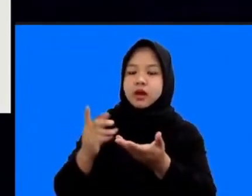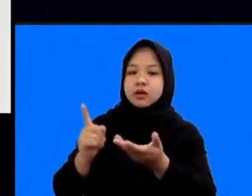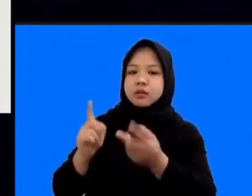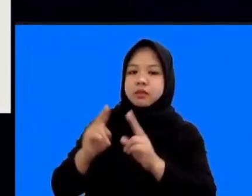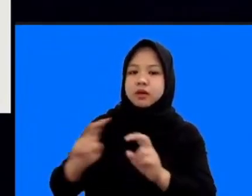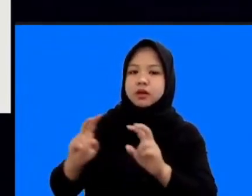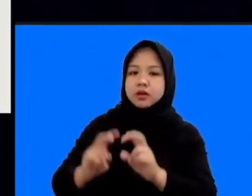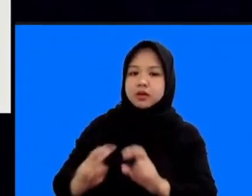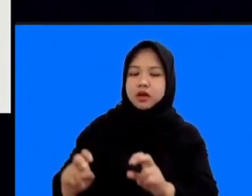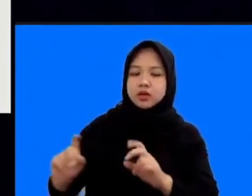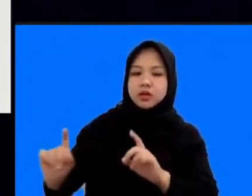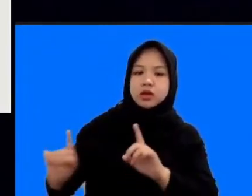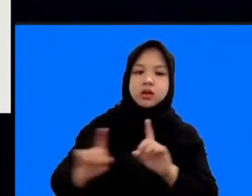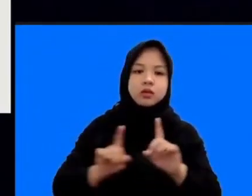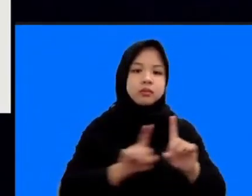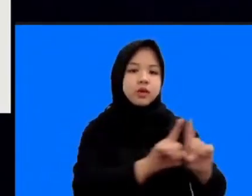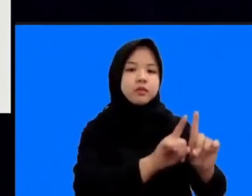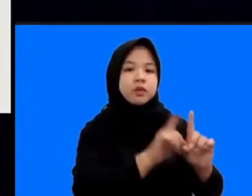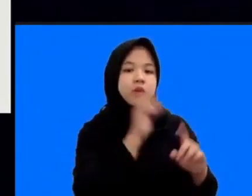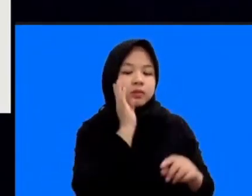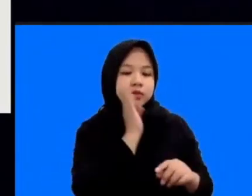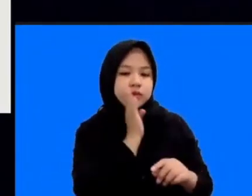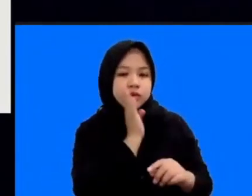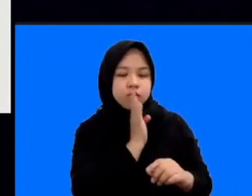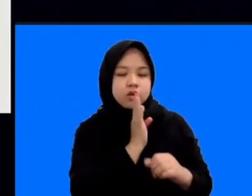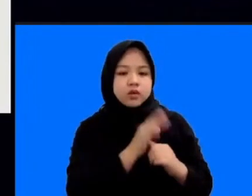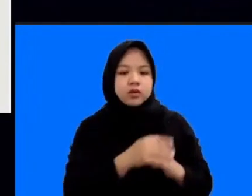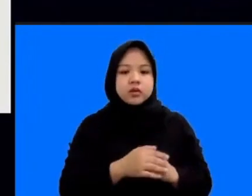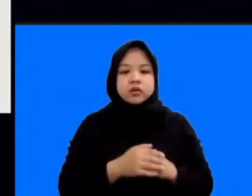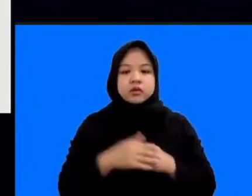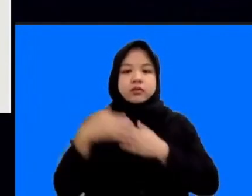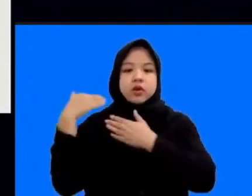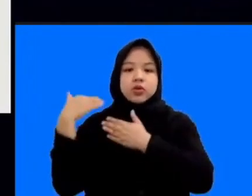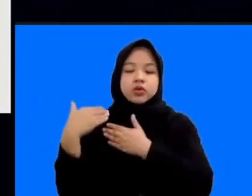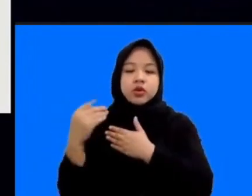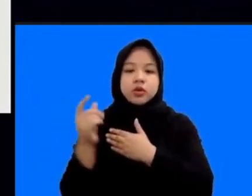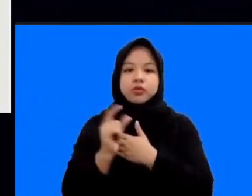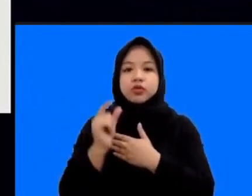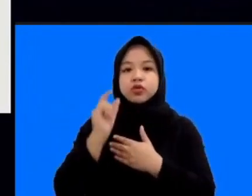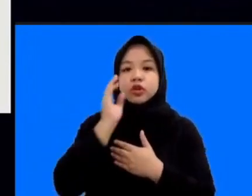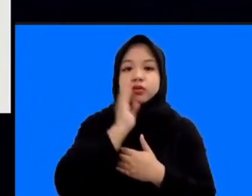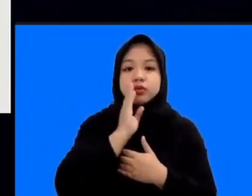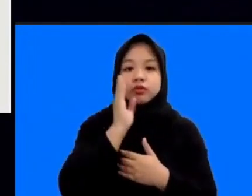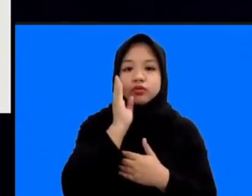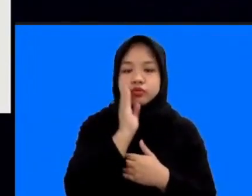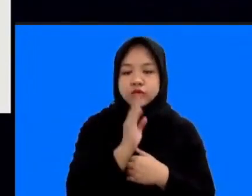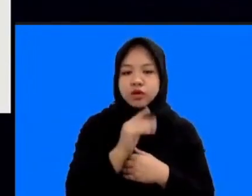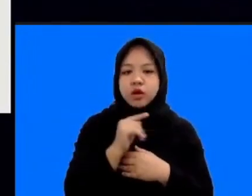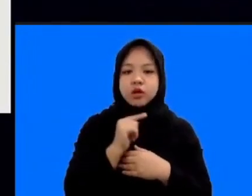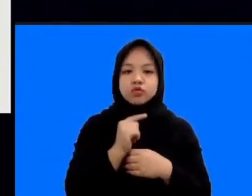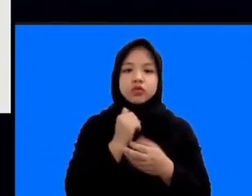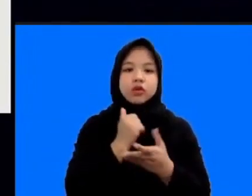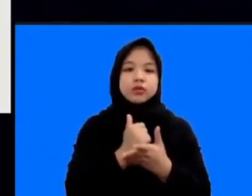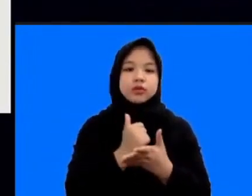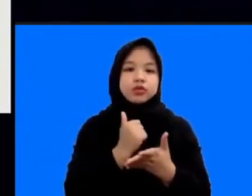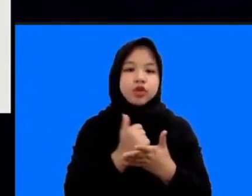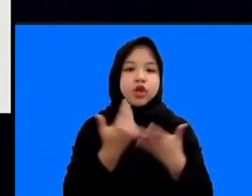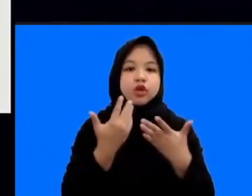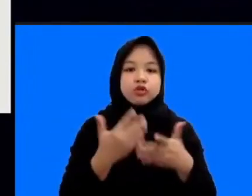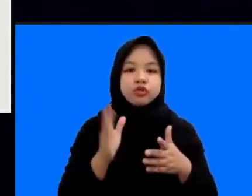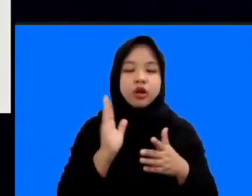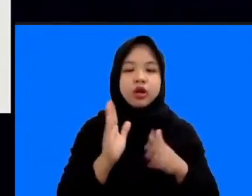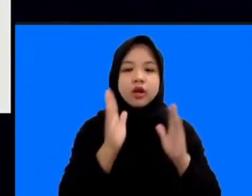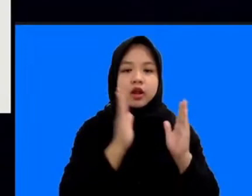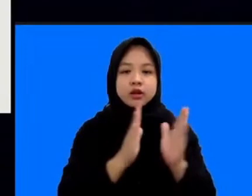pendampingan kepemudaan nah penanggung jawab urusan pemberdayaan kepemudaan ini pun juga sebenarnya sudah diatur untuk